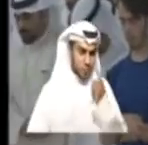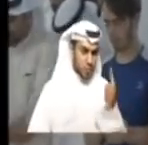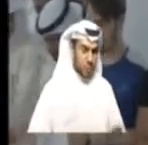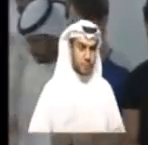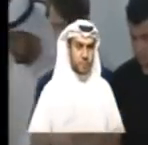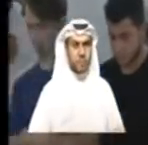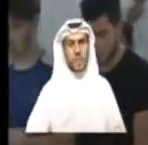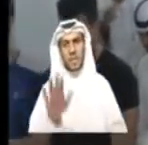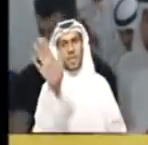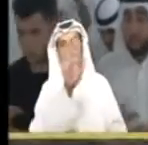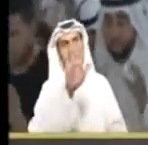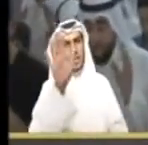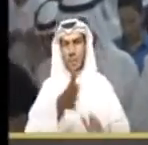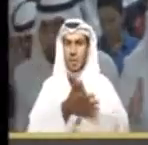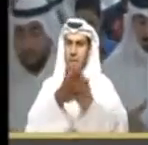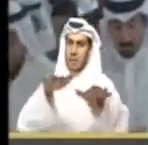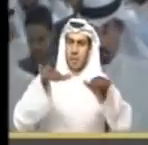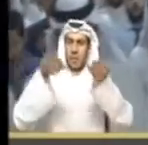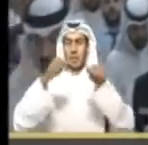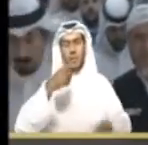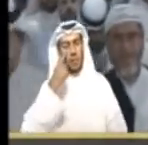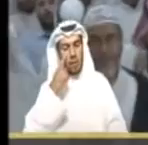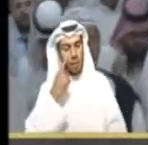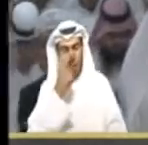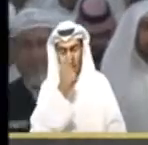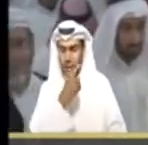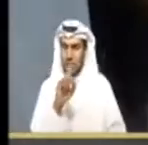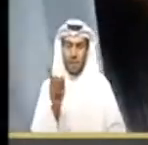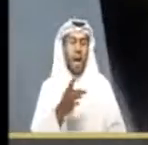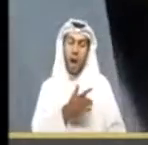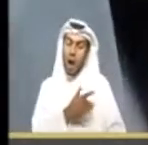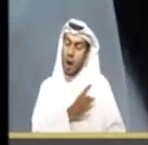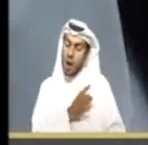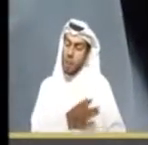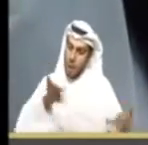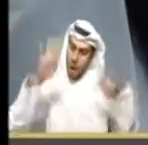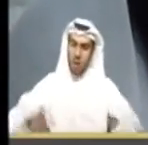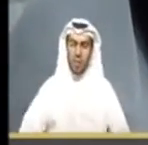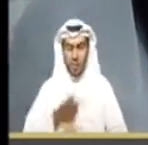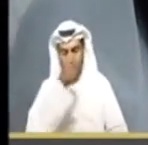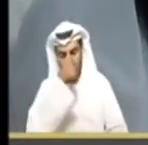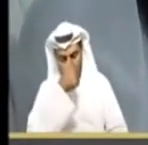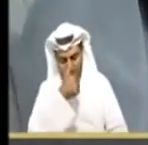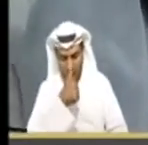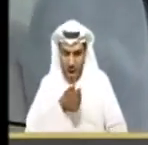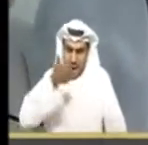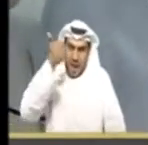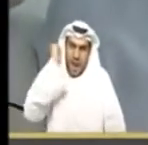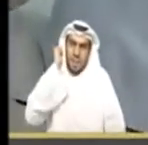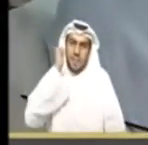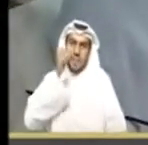وداع الأحبة لا يبكي العيون فقط بل القلوب قبلها. بالأمس احتضنت أرض الكويت أبناءها